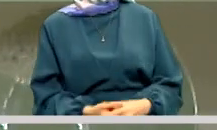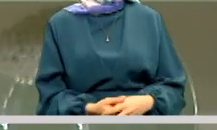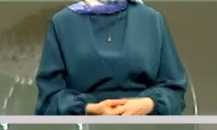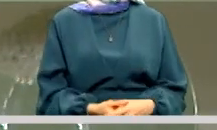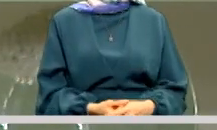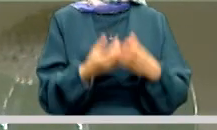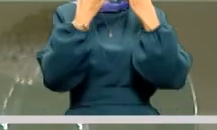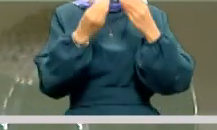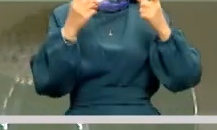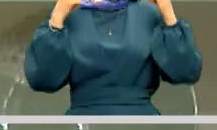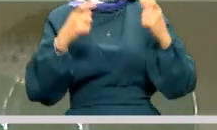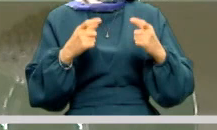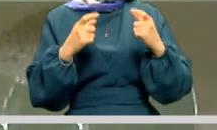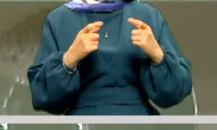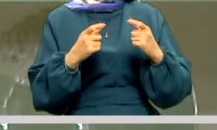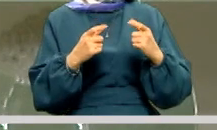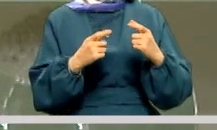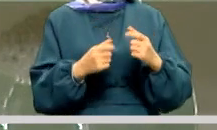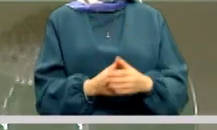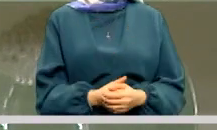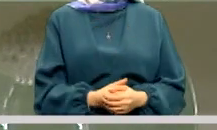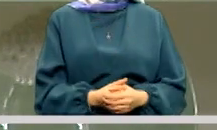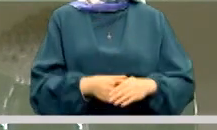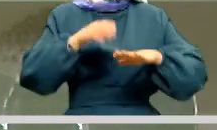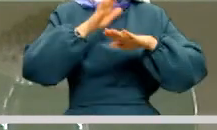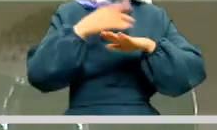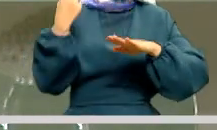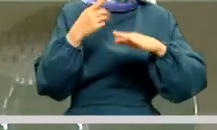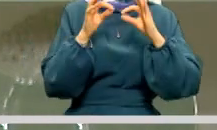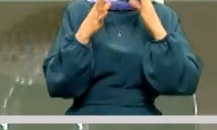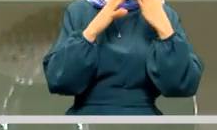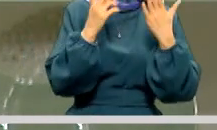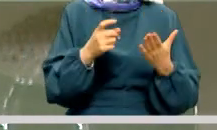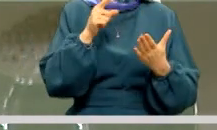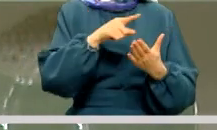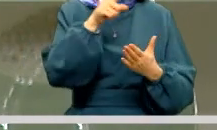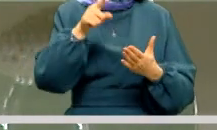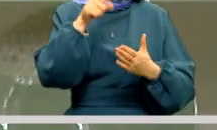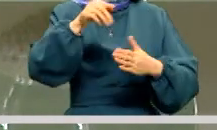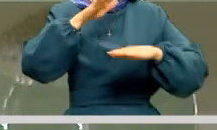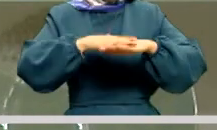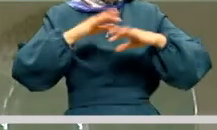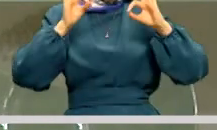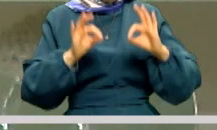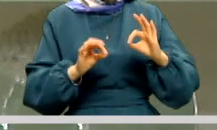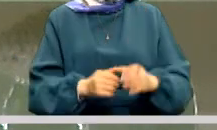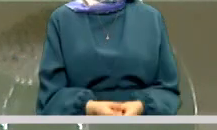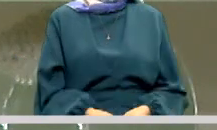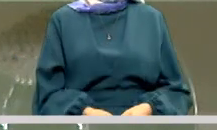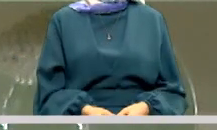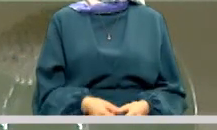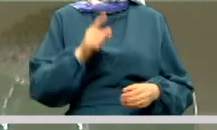Bulunduğunuz yerde hani yapılan şey yapıla gelen şey Neyse siz de bir süre sonra onu yapmaya başlıyor oluyorsunuz sanki